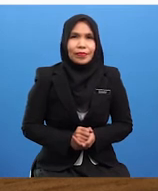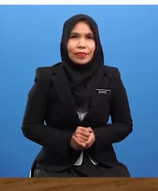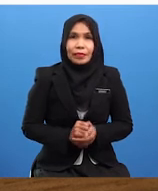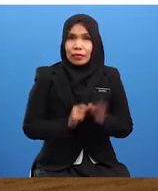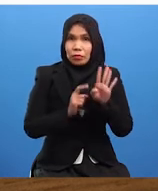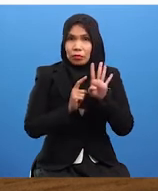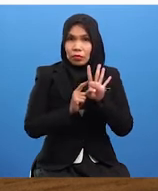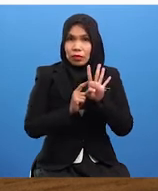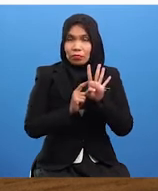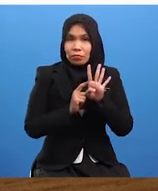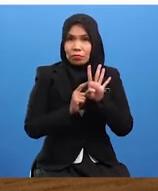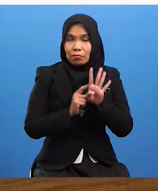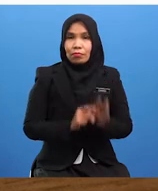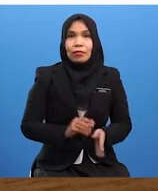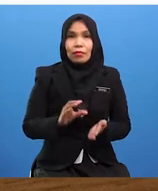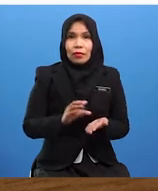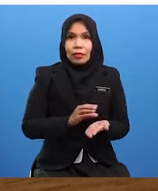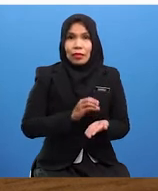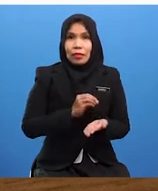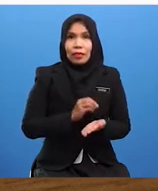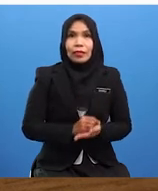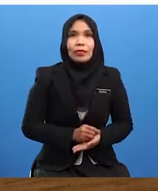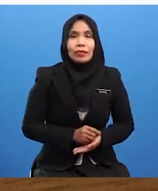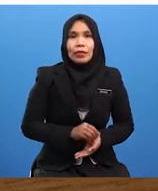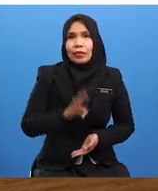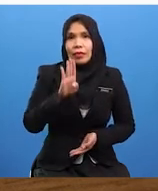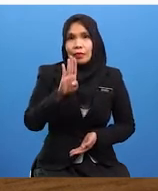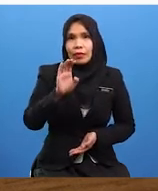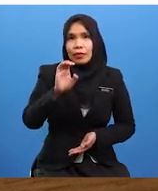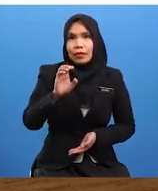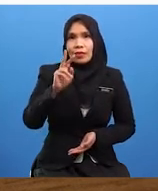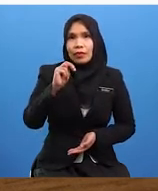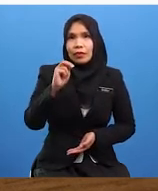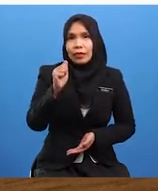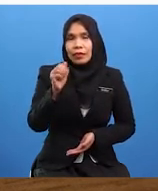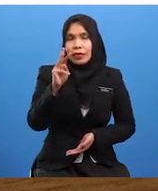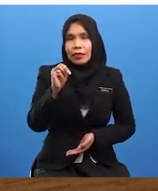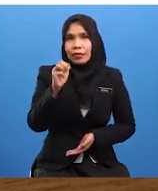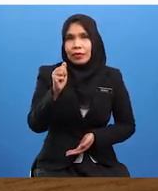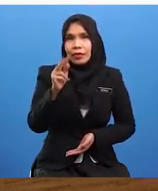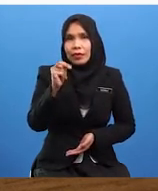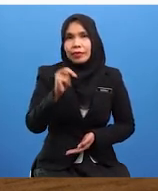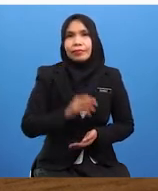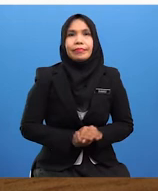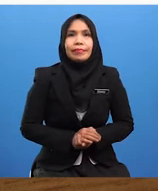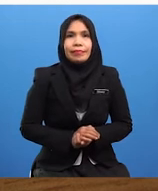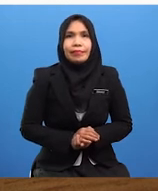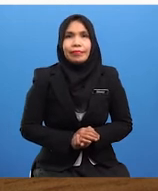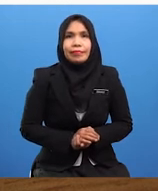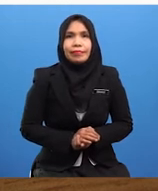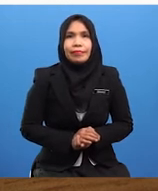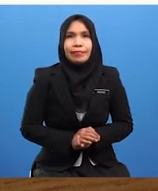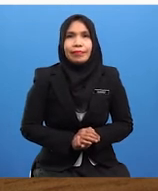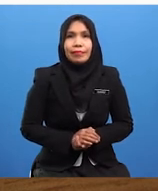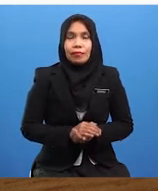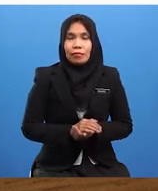Empat, cetakan benaman atau intaglio. Cetakan benaman